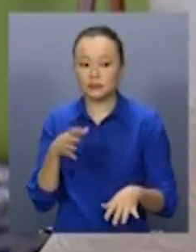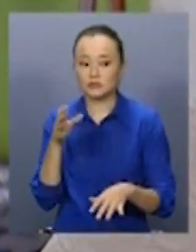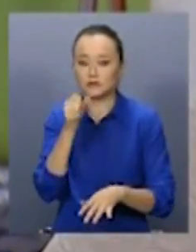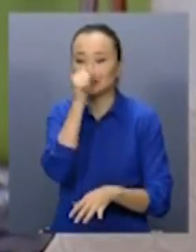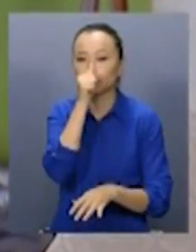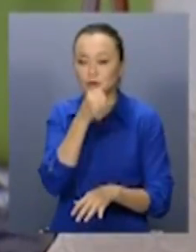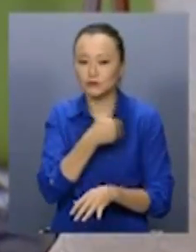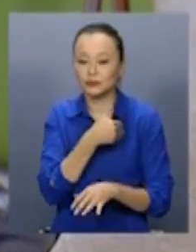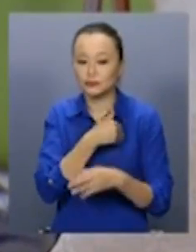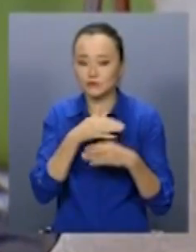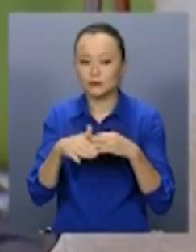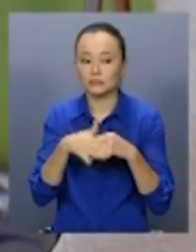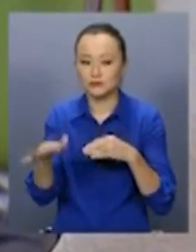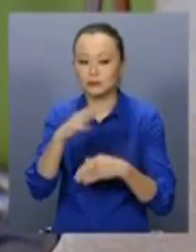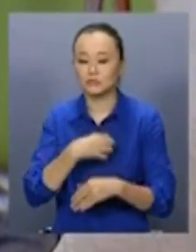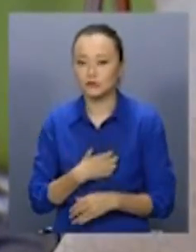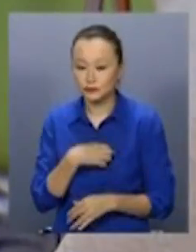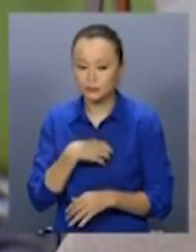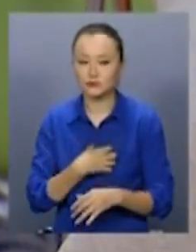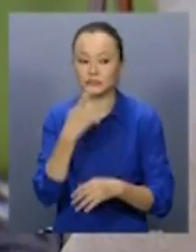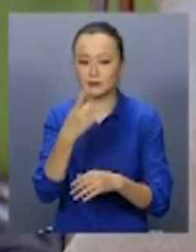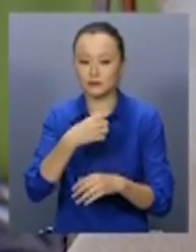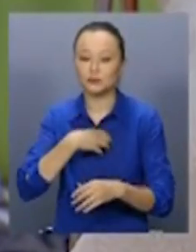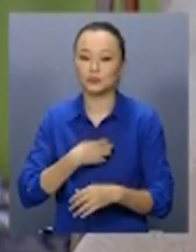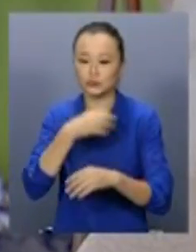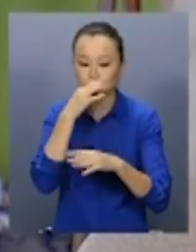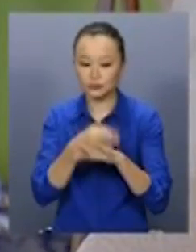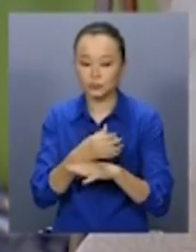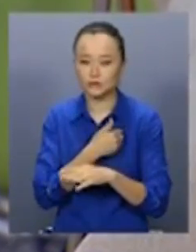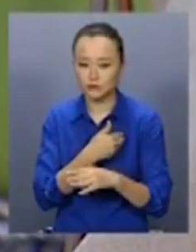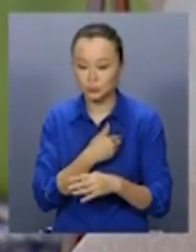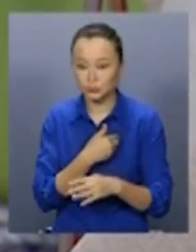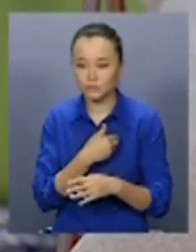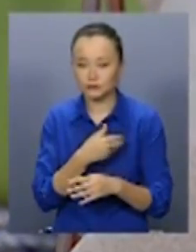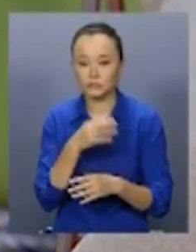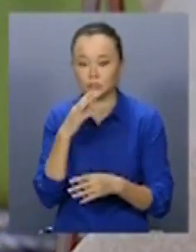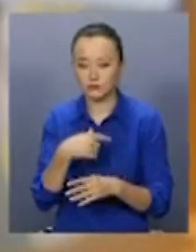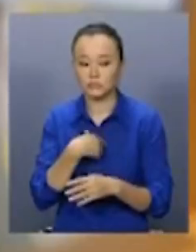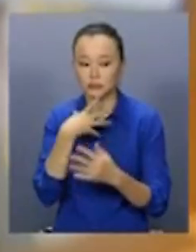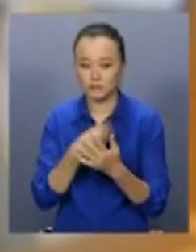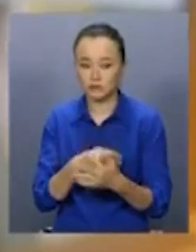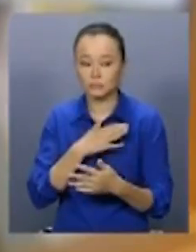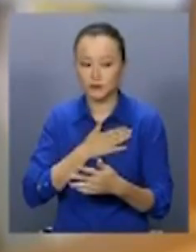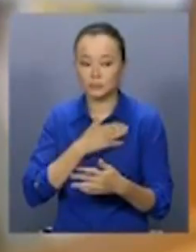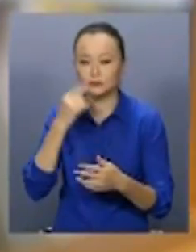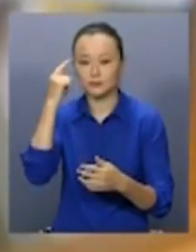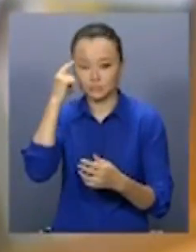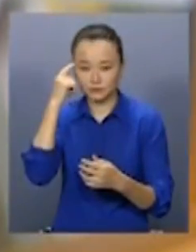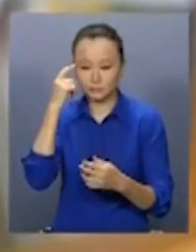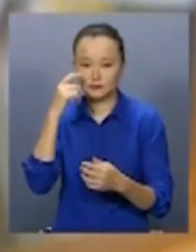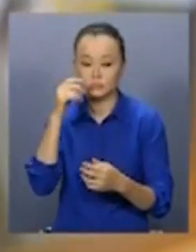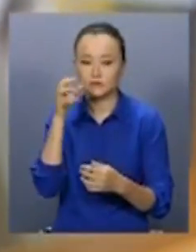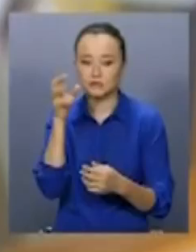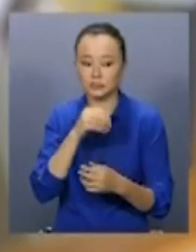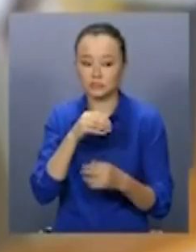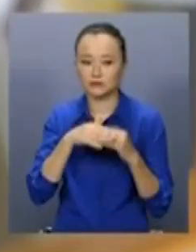сағынасың. Соның бәрін сағынып, бір сағынышымды білдірейін деп. Бірақ менің өз ойым негізі, сахна